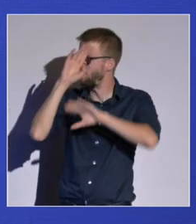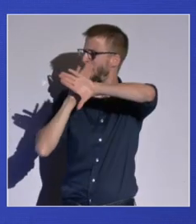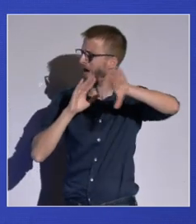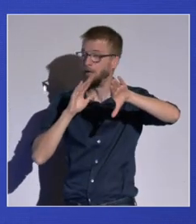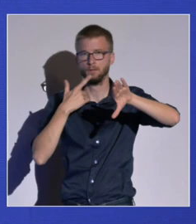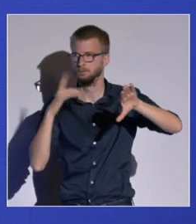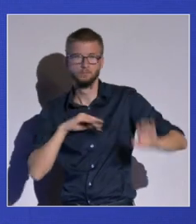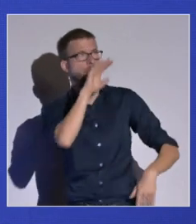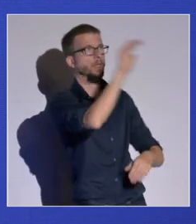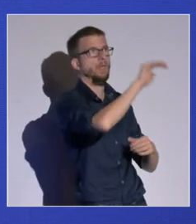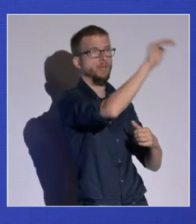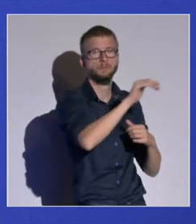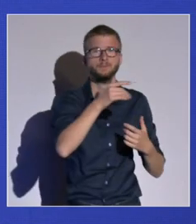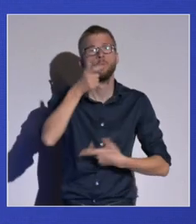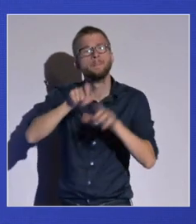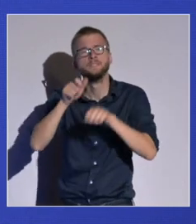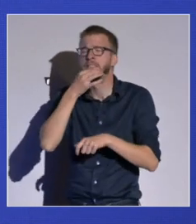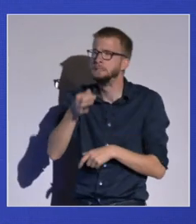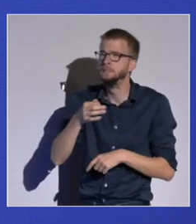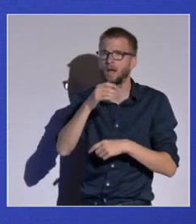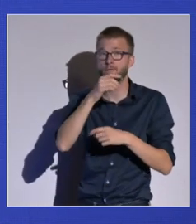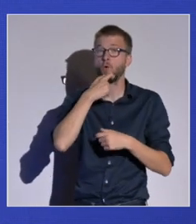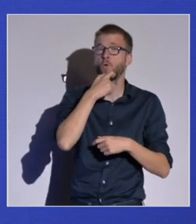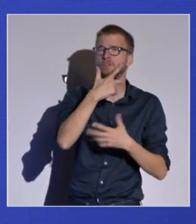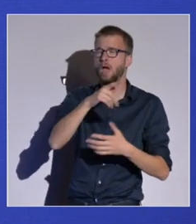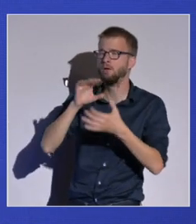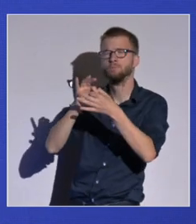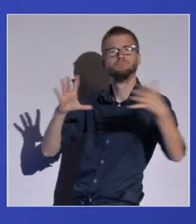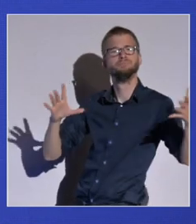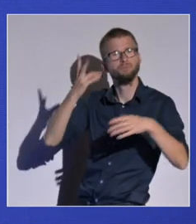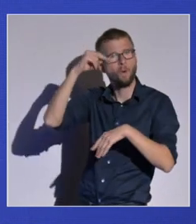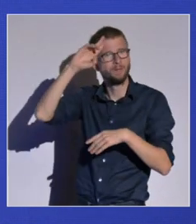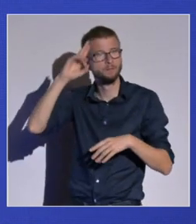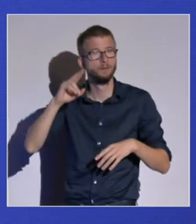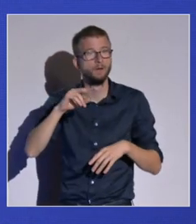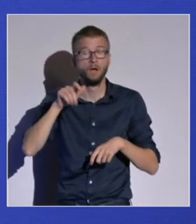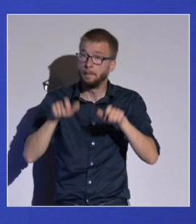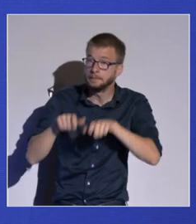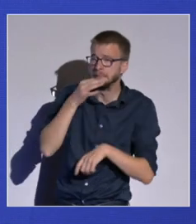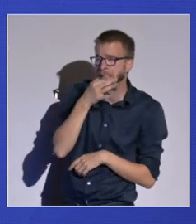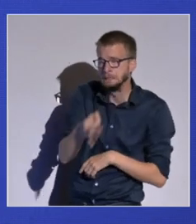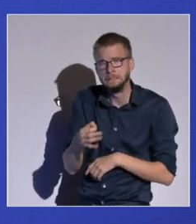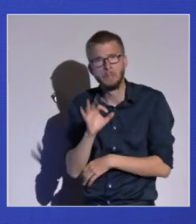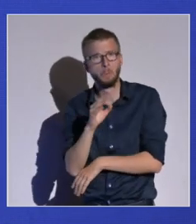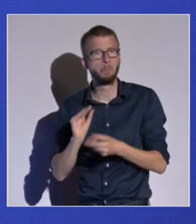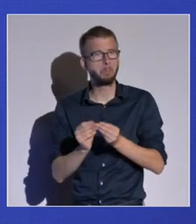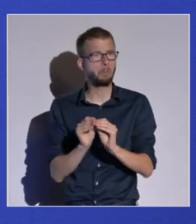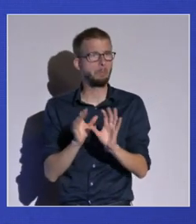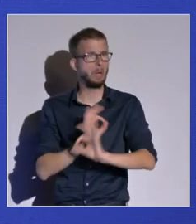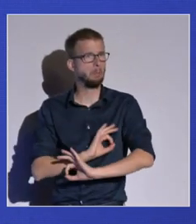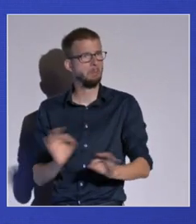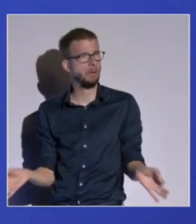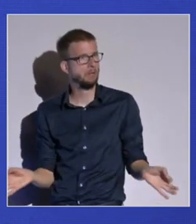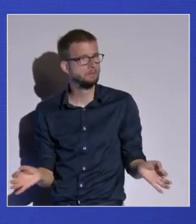voir les partisans du Brexit. Hein, ceux qui disaient, pas de problème, parce que nous